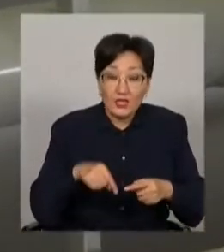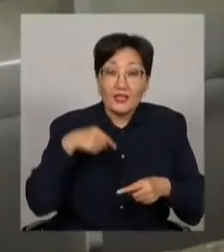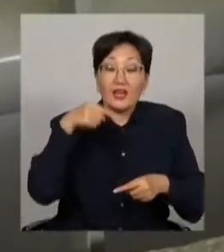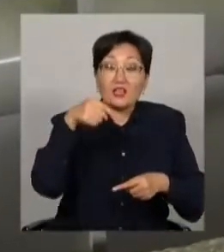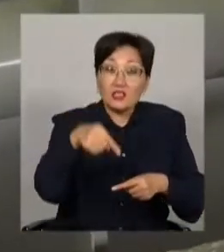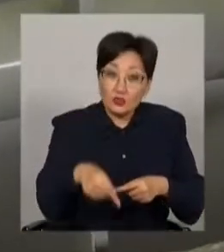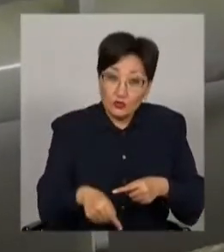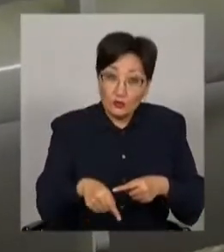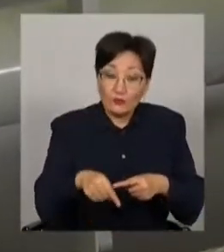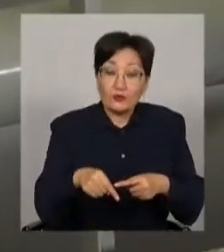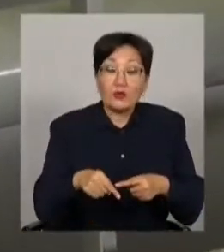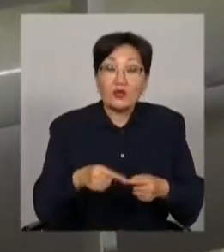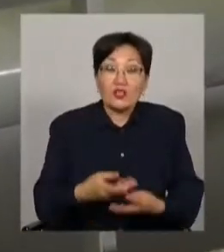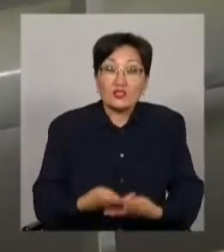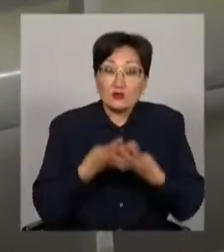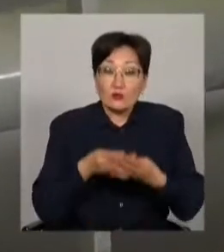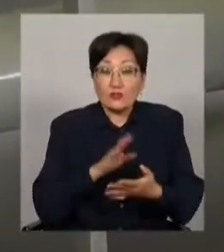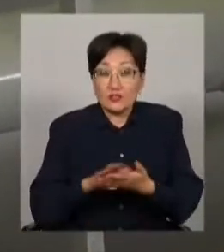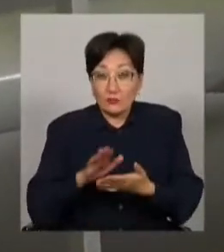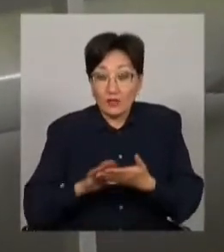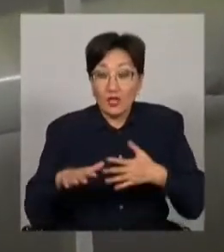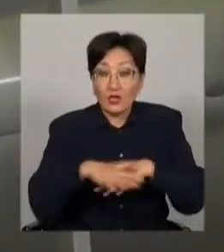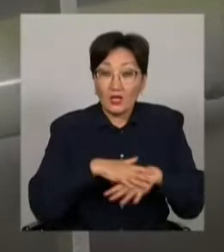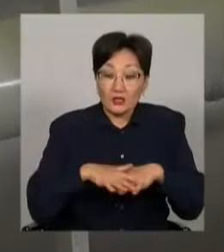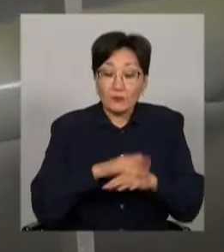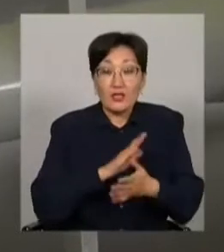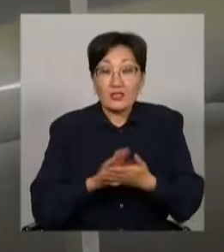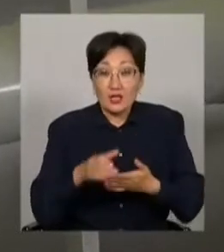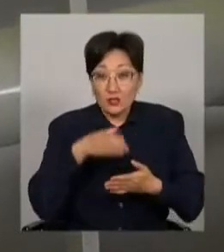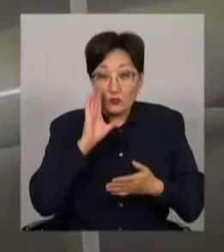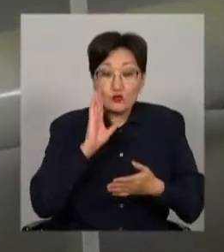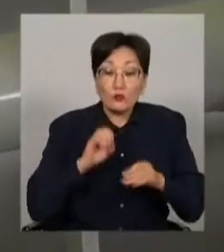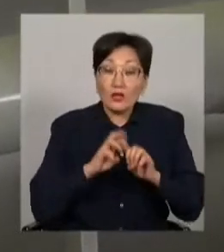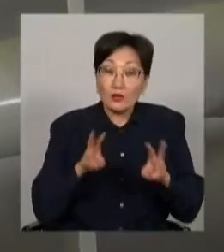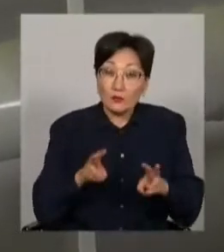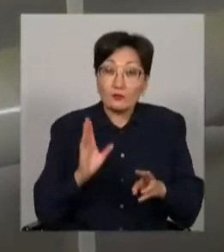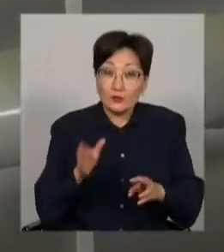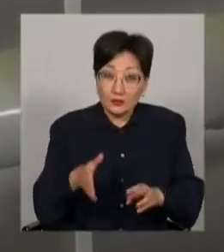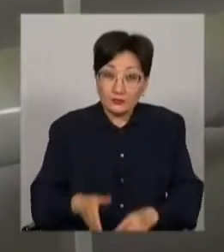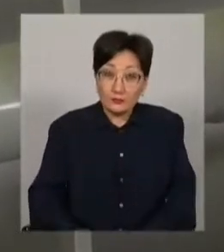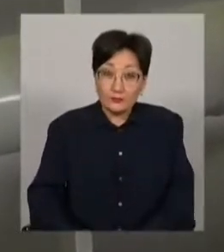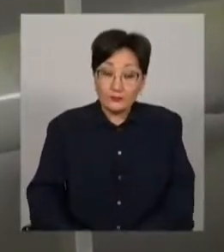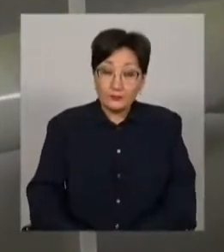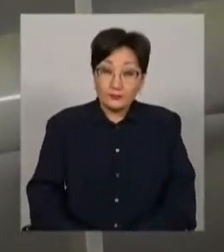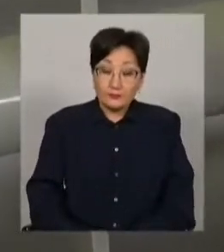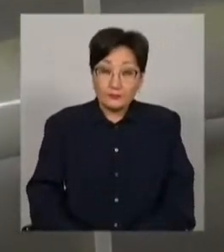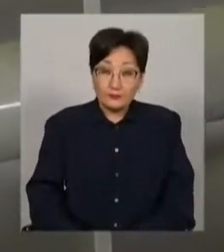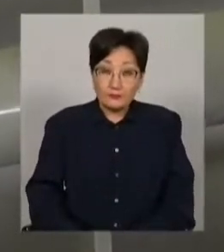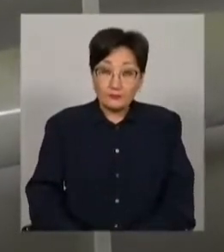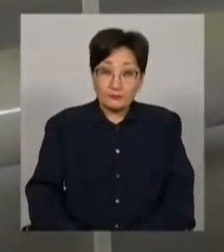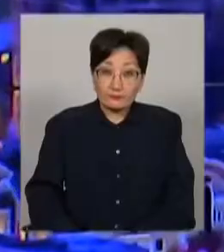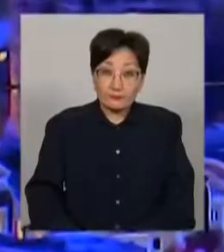түсіп, ол жерден сүзгіден өтіп, халық таза ауыз сумен қамтамасыз етіледі. Оразай Нұртай, жақсылық Тілепберген, Алматы телеарнасы.